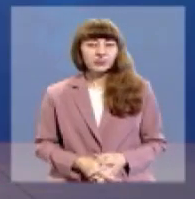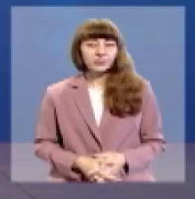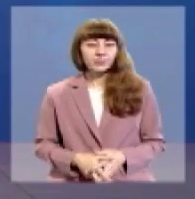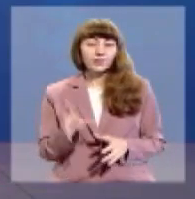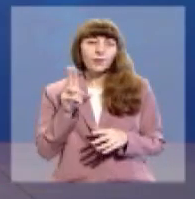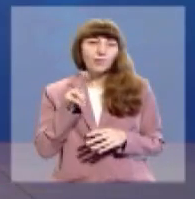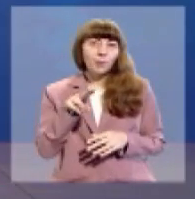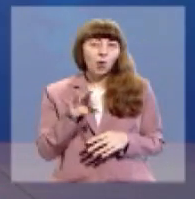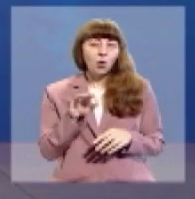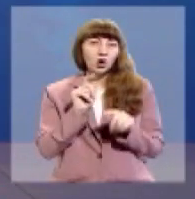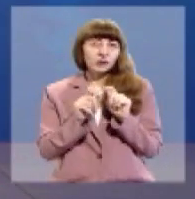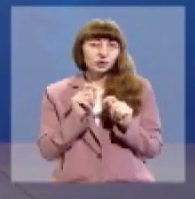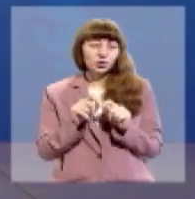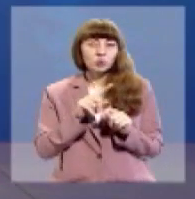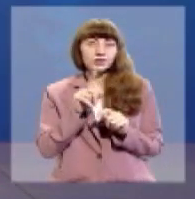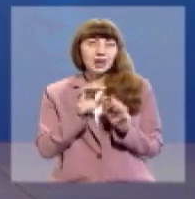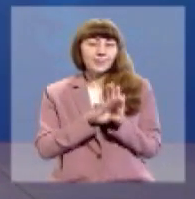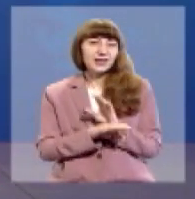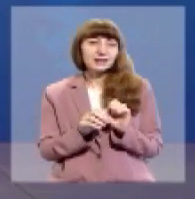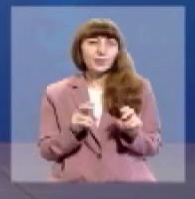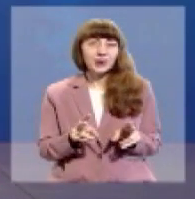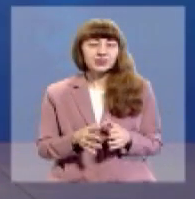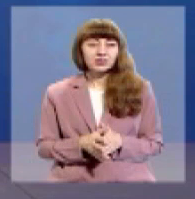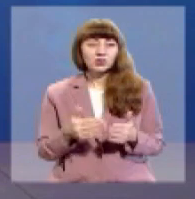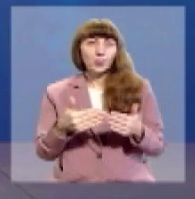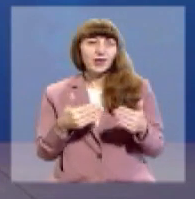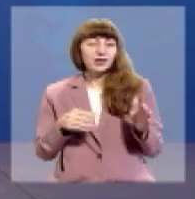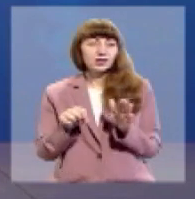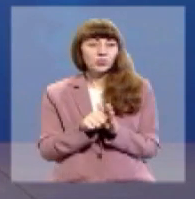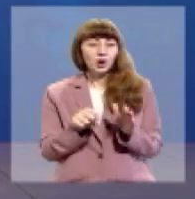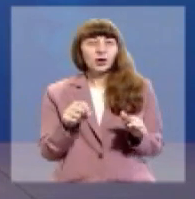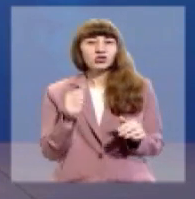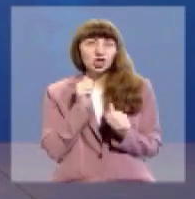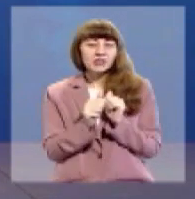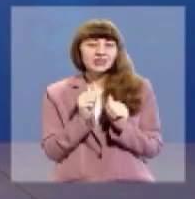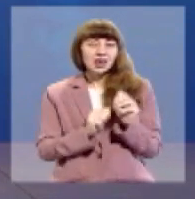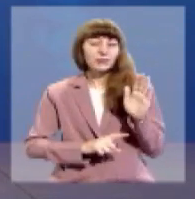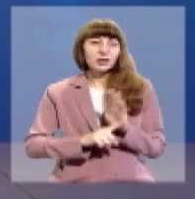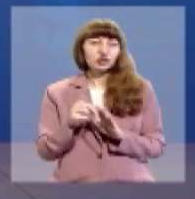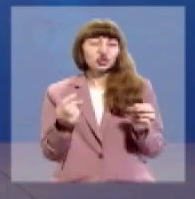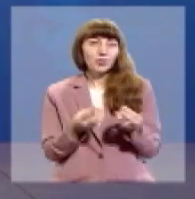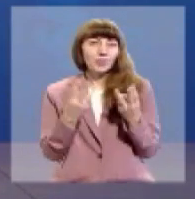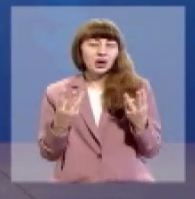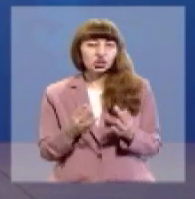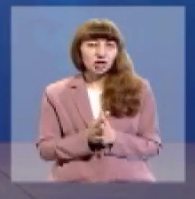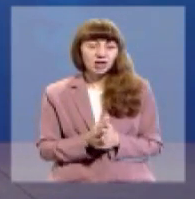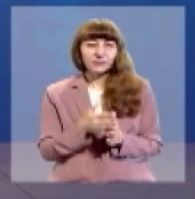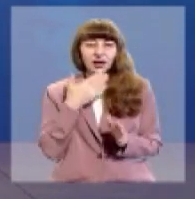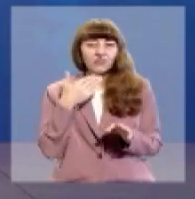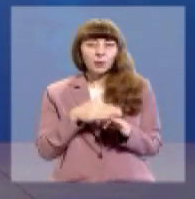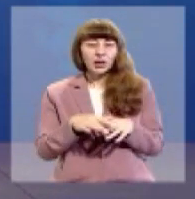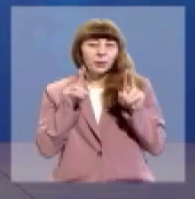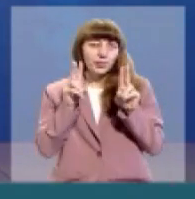без присмотра включенные сеть электробытовые приборы. Тұрғын үйлердегі өрттің басты себептері тұрмыстық электротехникасын